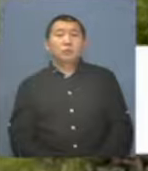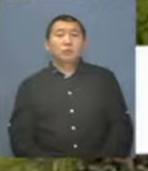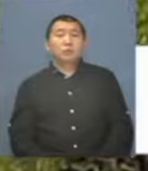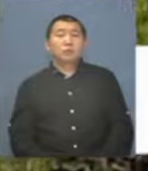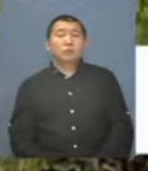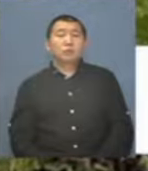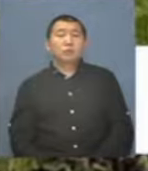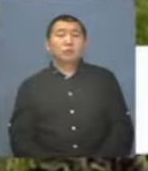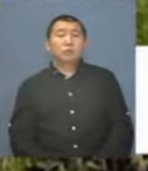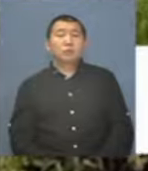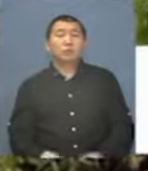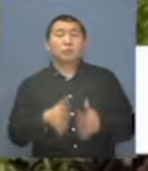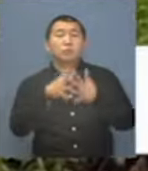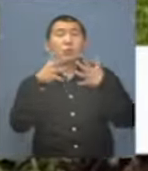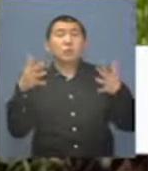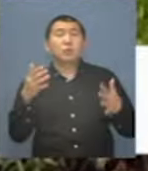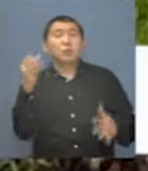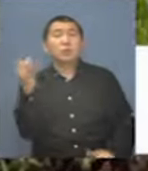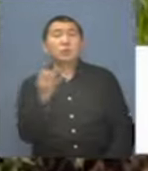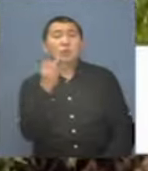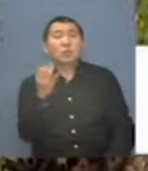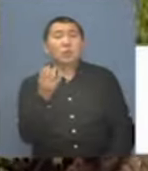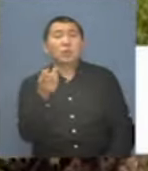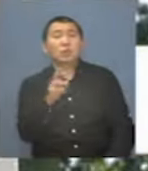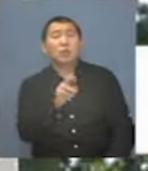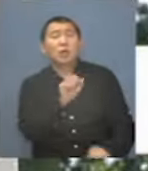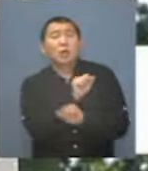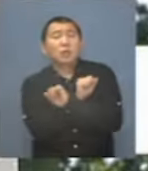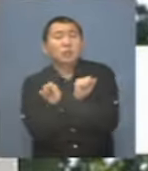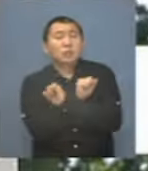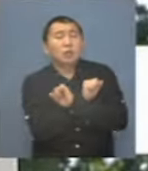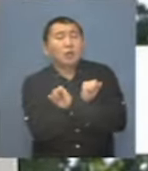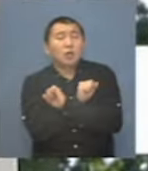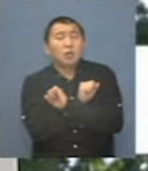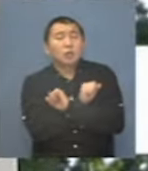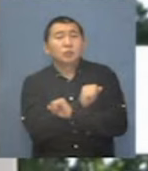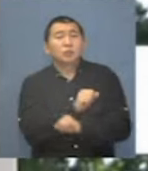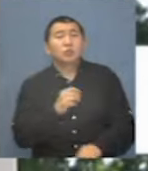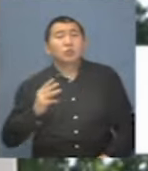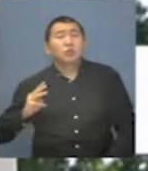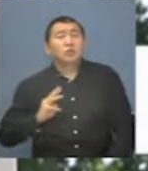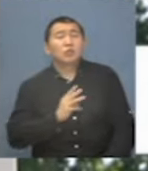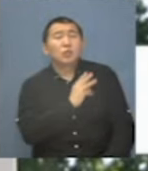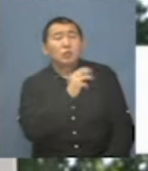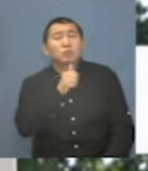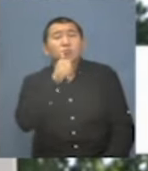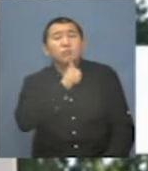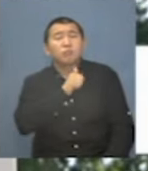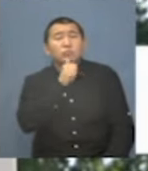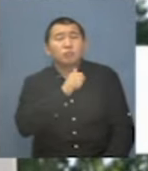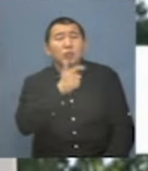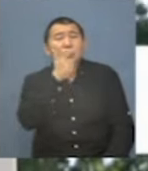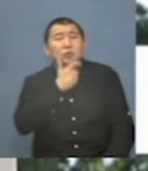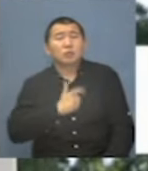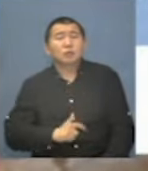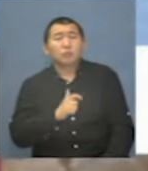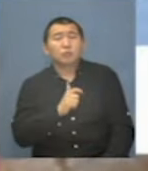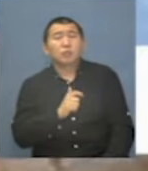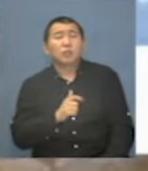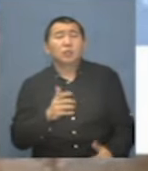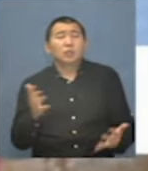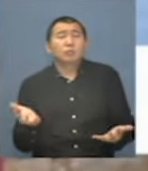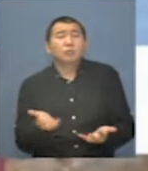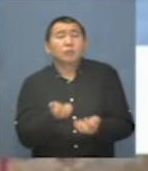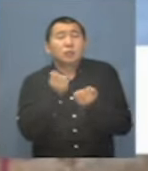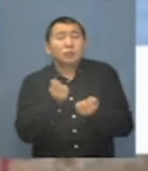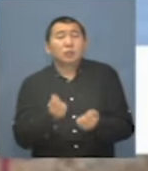Инициатива вызвала большой интерес среди отдыхающих, многие из которых проявили желание испытать себя в роли спасателя.